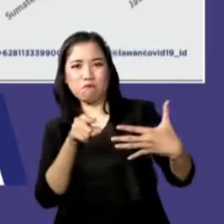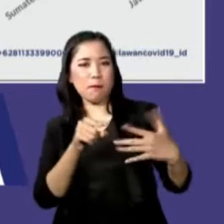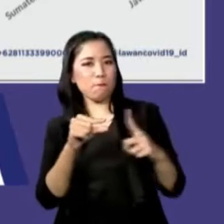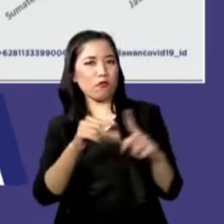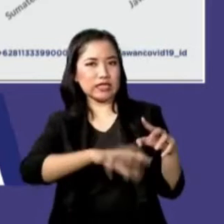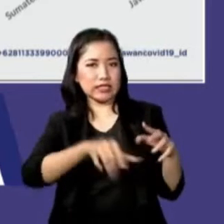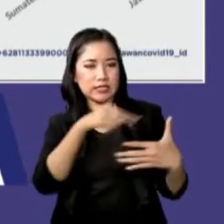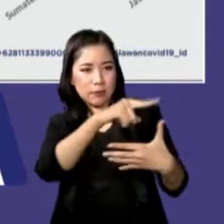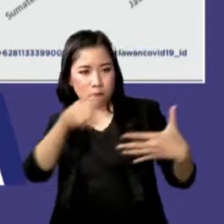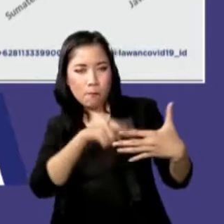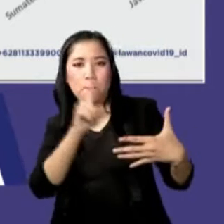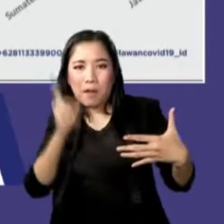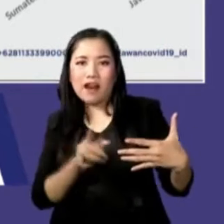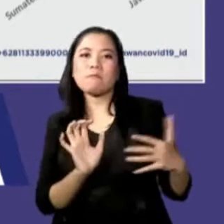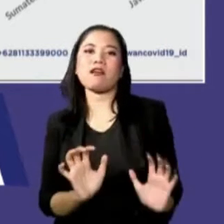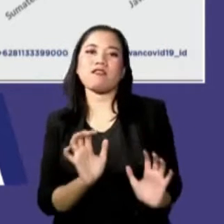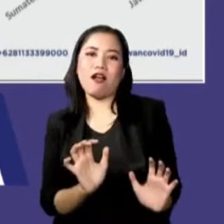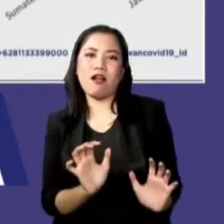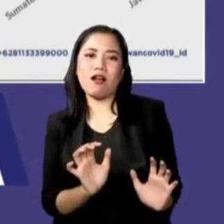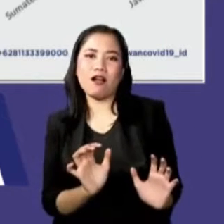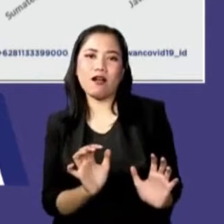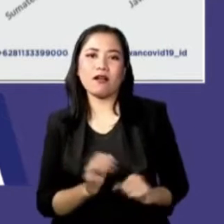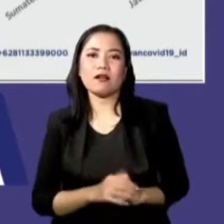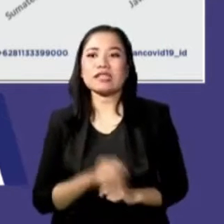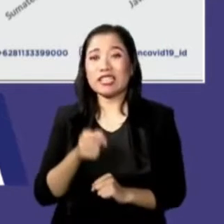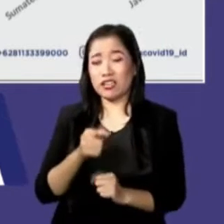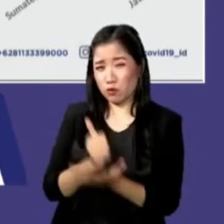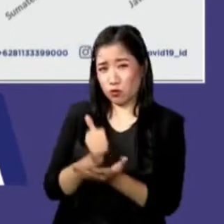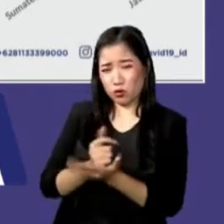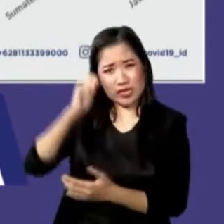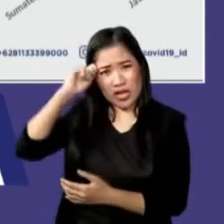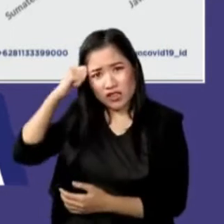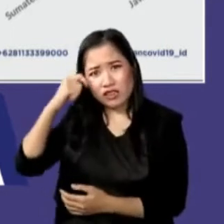tertinggi. Ini menjadi peringatan yang tidak boleh diabaikan.